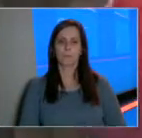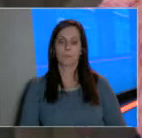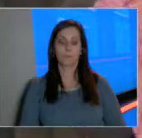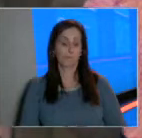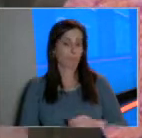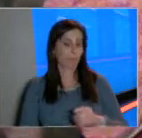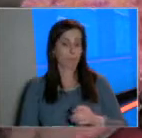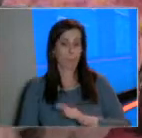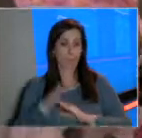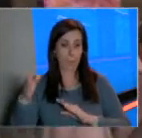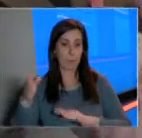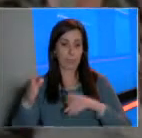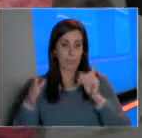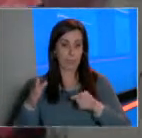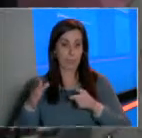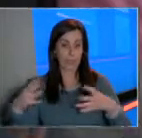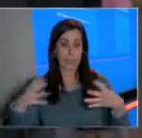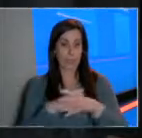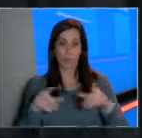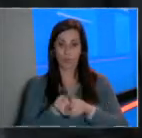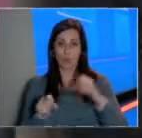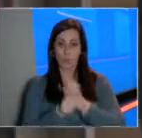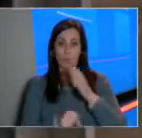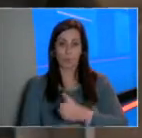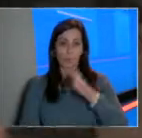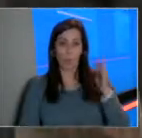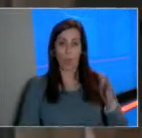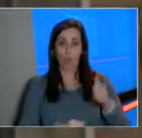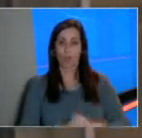אתה חושב שהימין צריך להתאחד כמו שהשמאל התאחד?